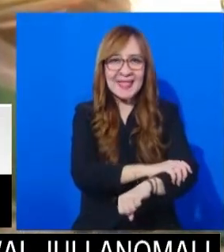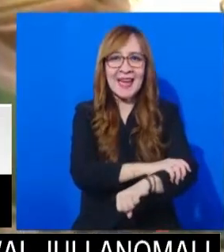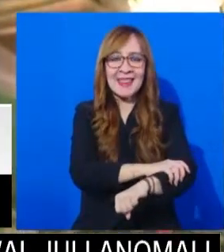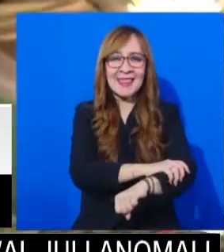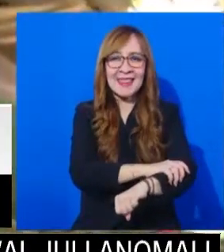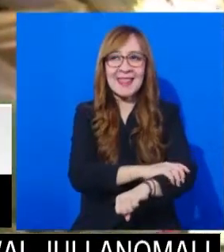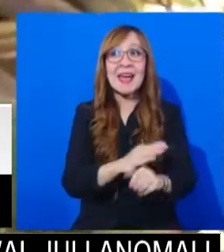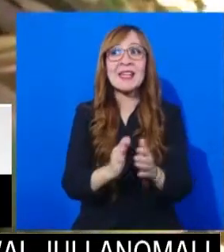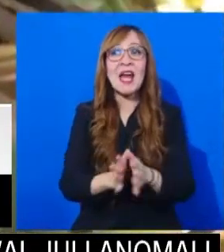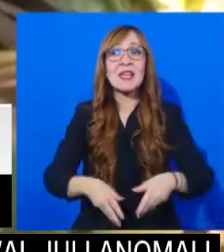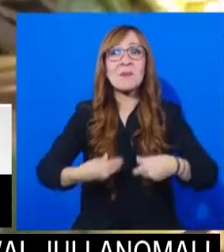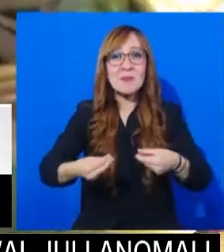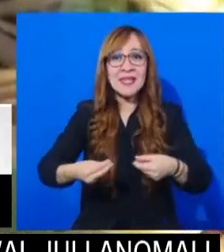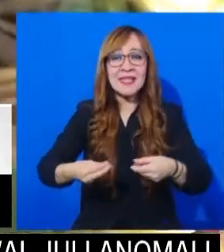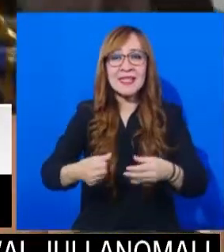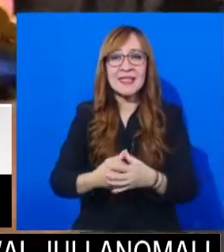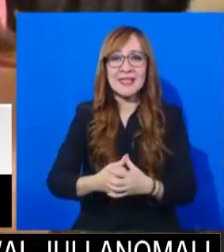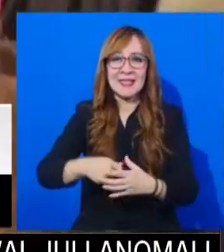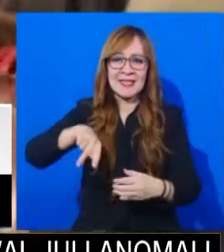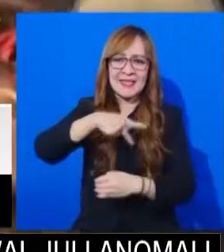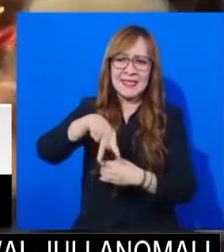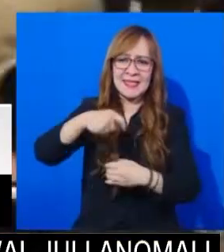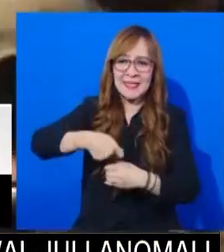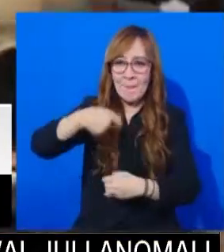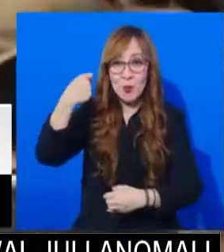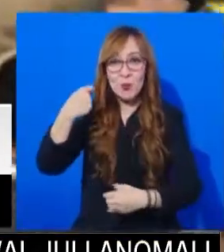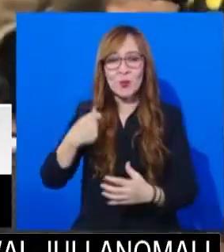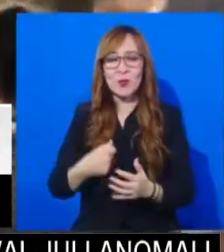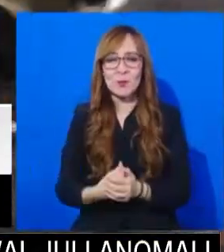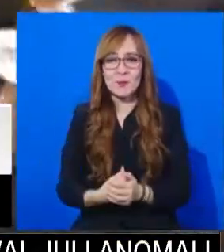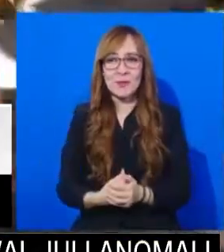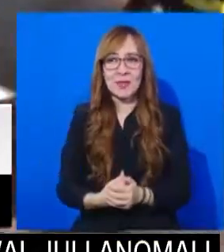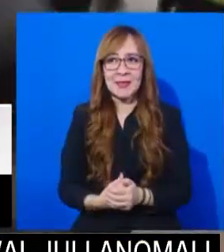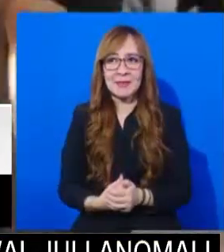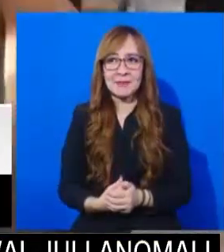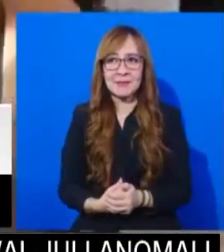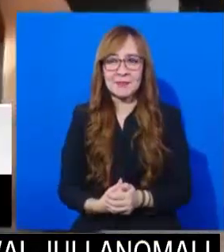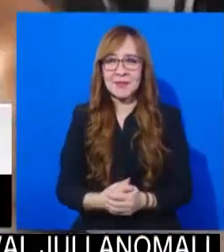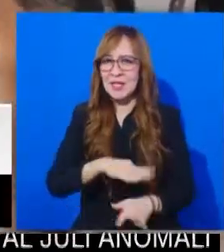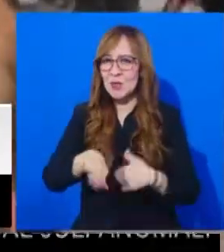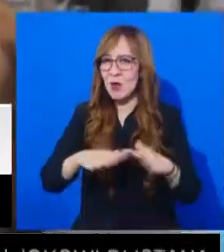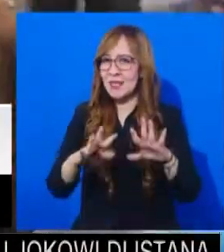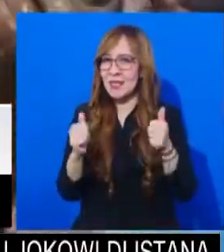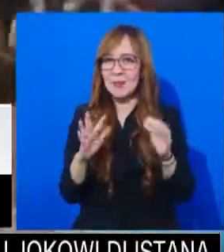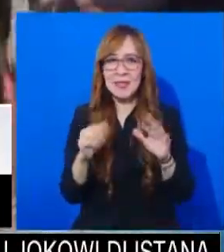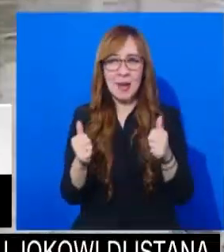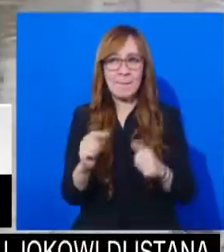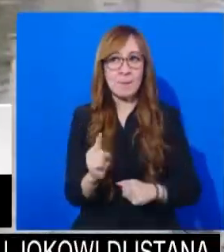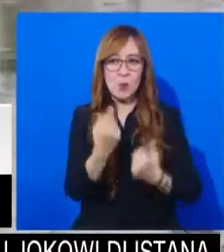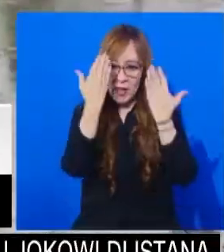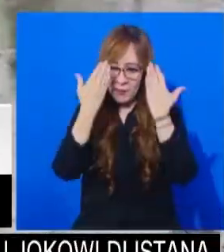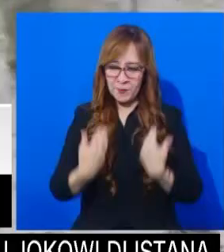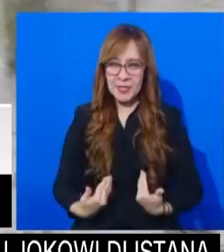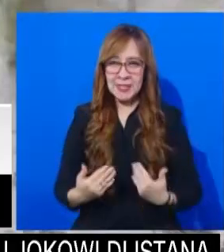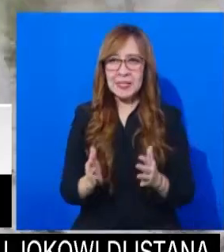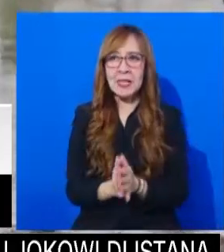hingga diberi jamu ramuan khusus. Para joki pun mempersiapkan diri untuk perlombaan ini. Mulai dari fisik hingga